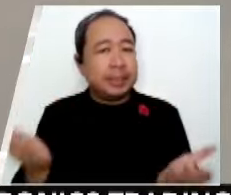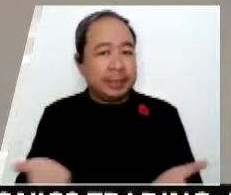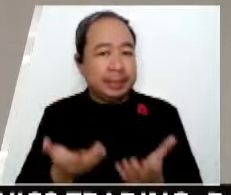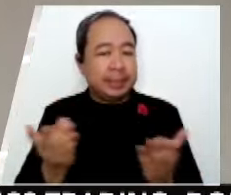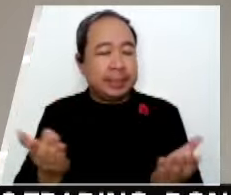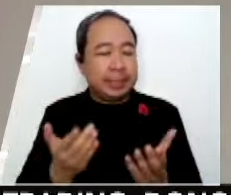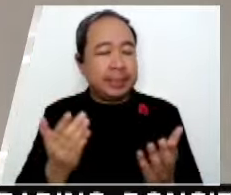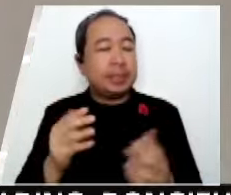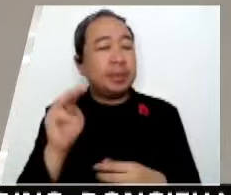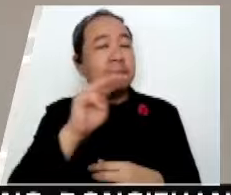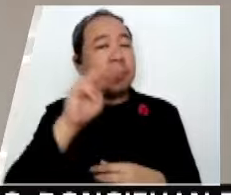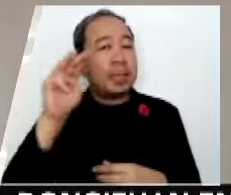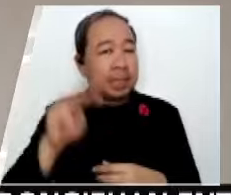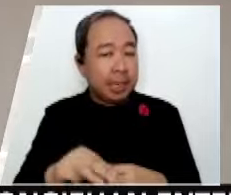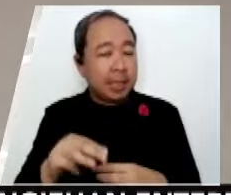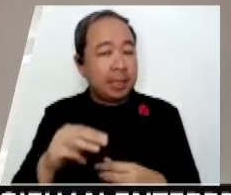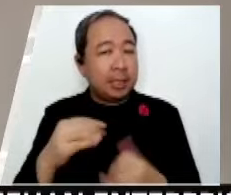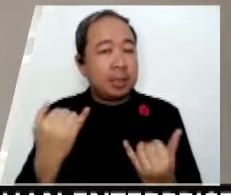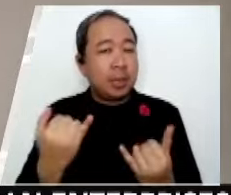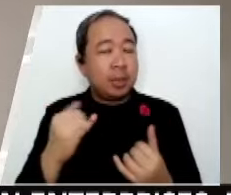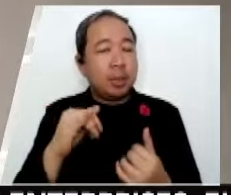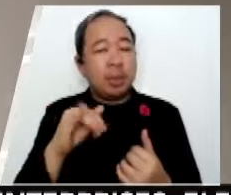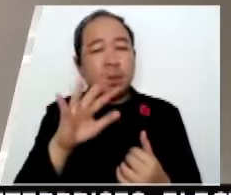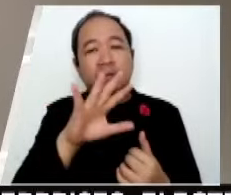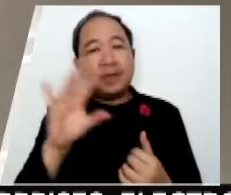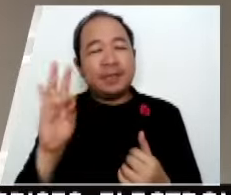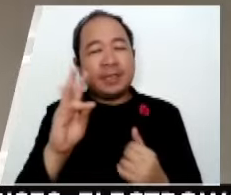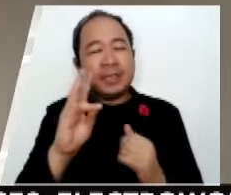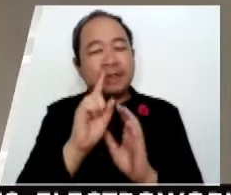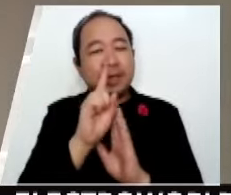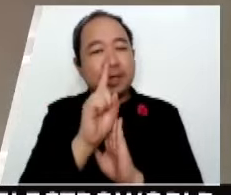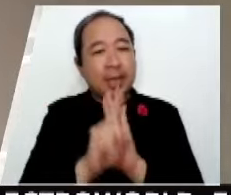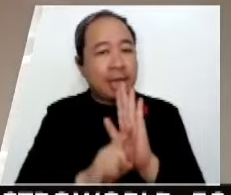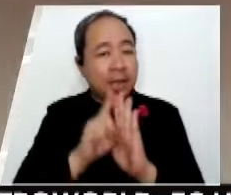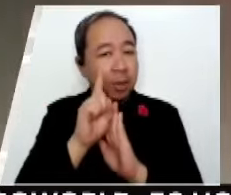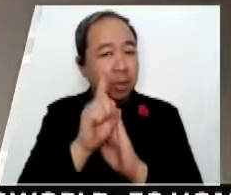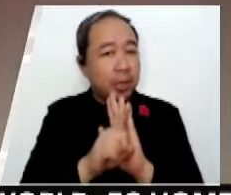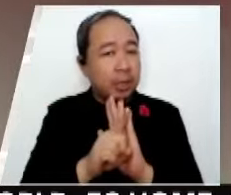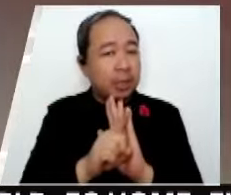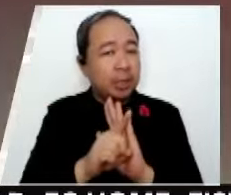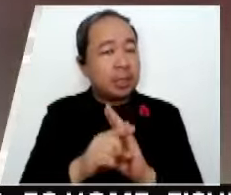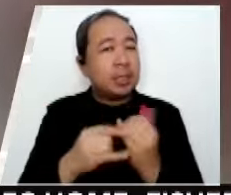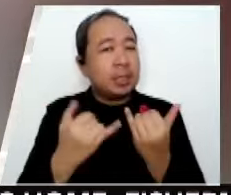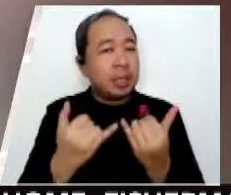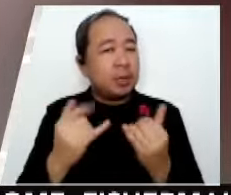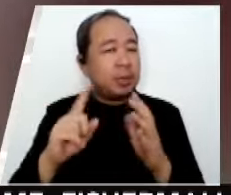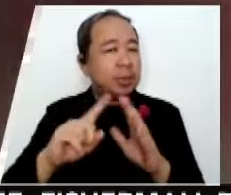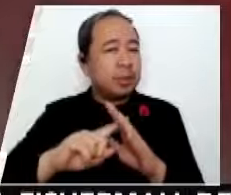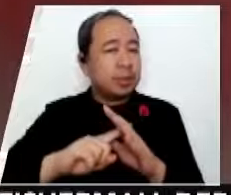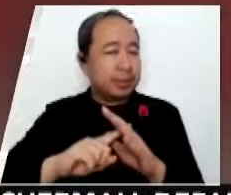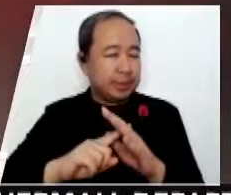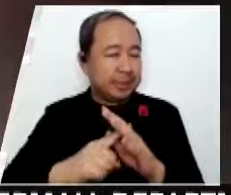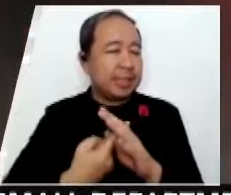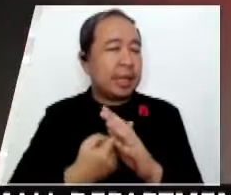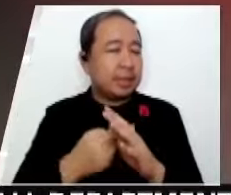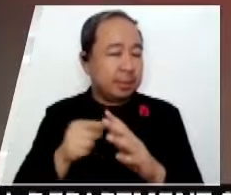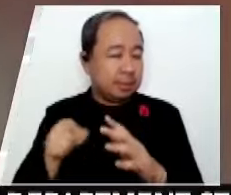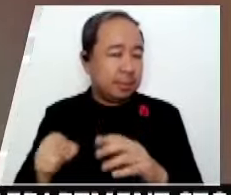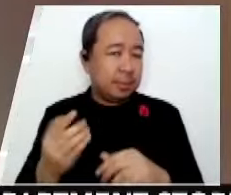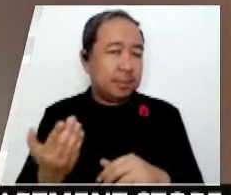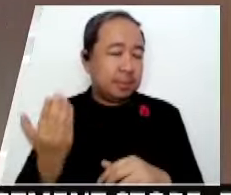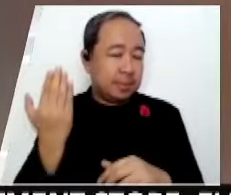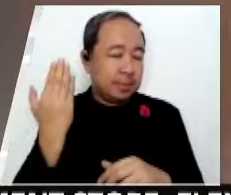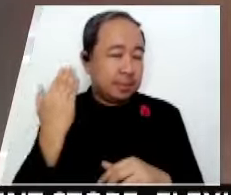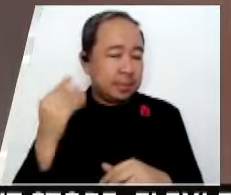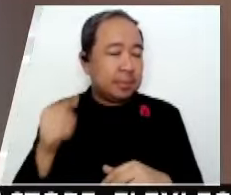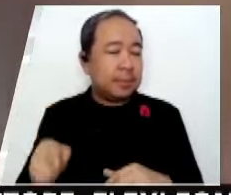In the span of 57 hours, that is nung simula po nung 8 a.m. ng July 22 hanggang 5 p.m. ngayong hapon,